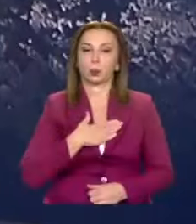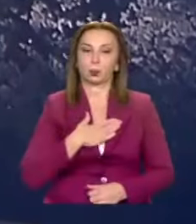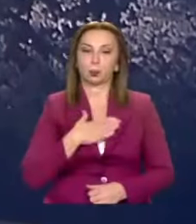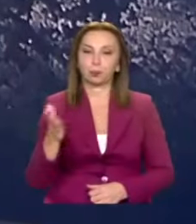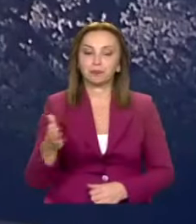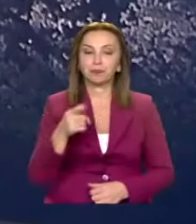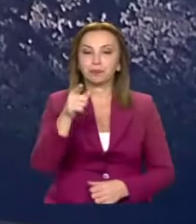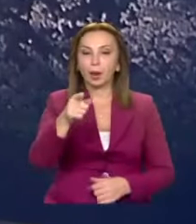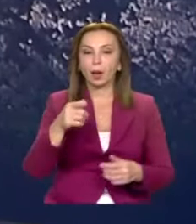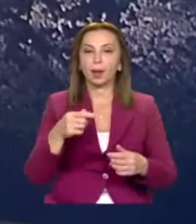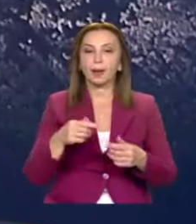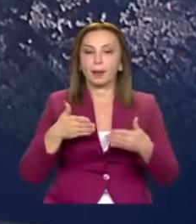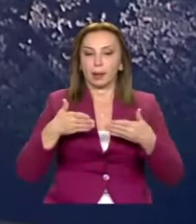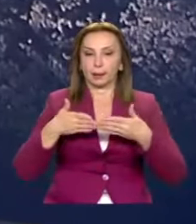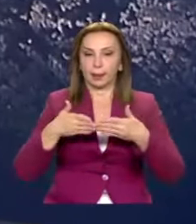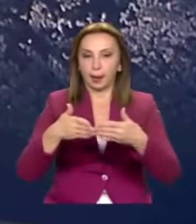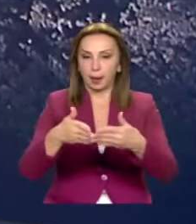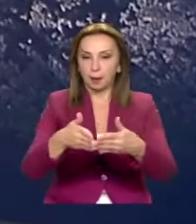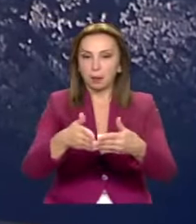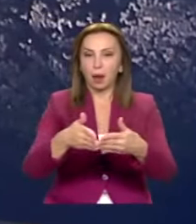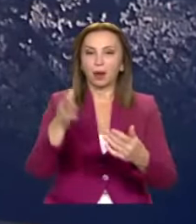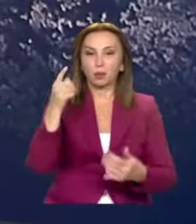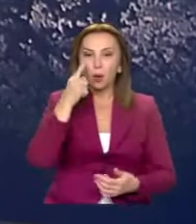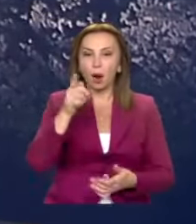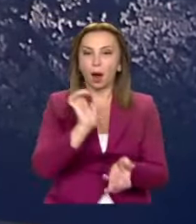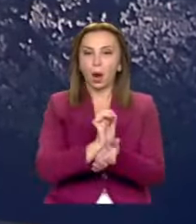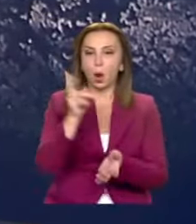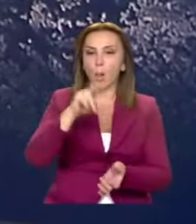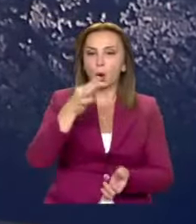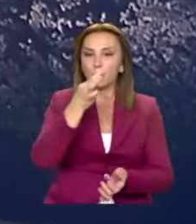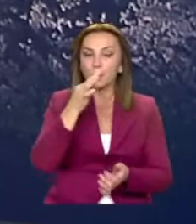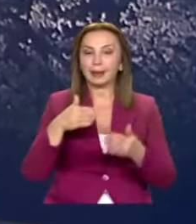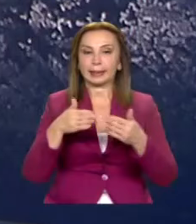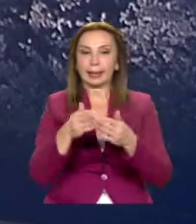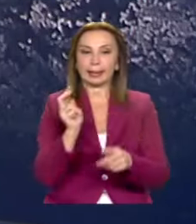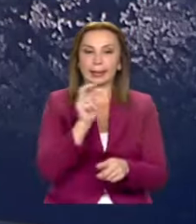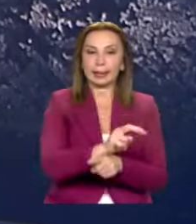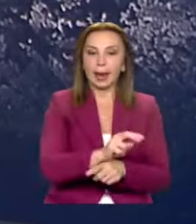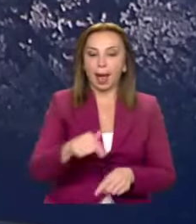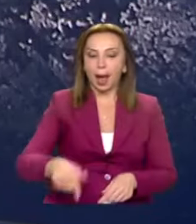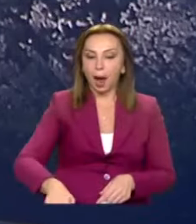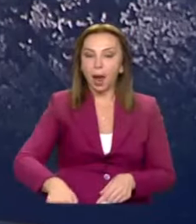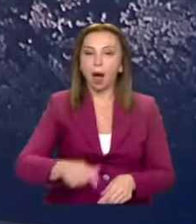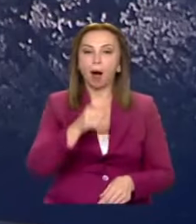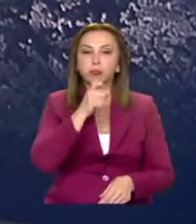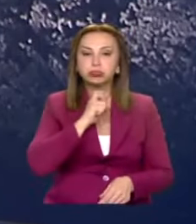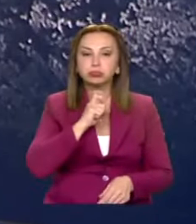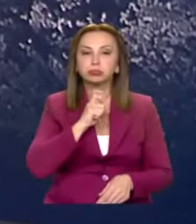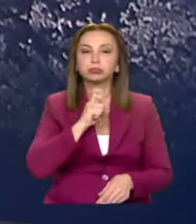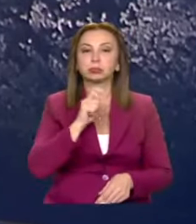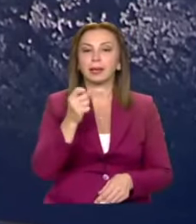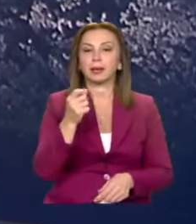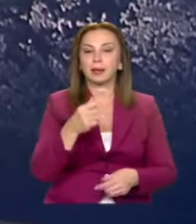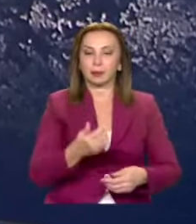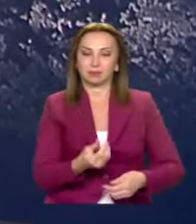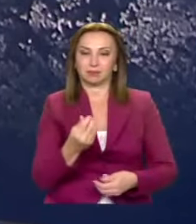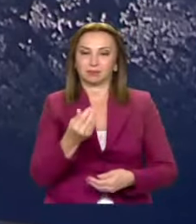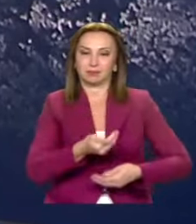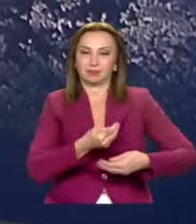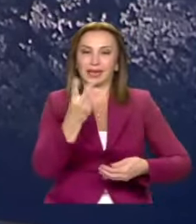tekneyle boğaz turuna çıkan aile dönüşte ölümle burun buruna geldi tekneden inerken ayağı boşluğa gelen genç kadın kucağında 2 bu5